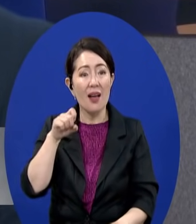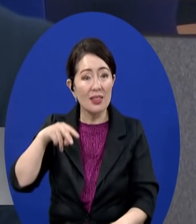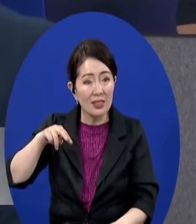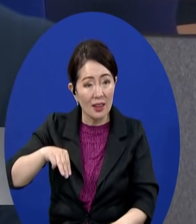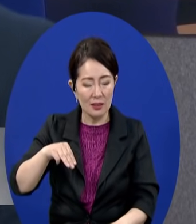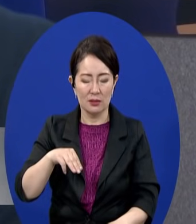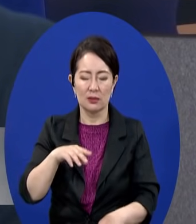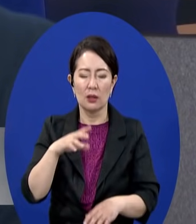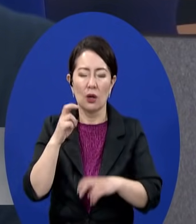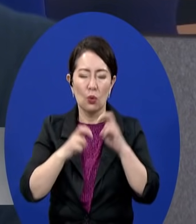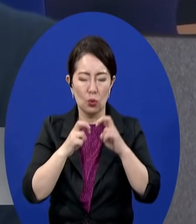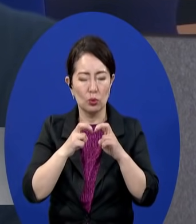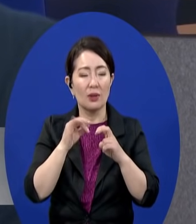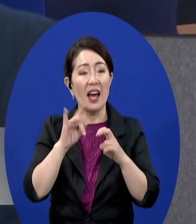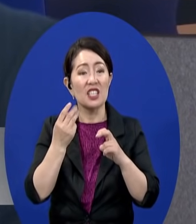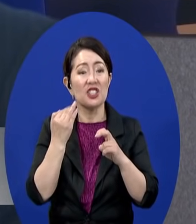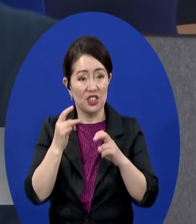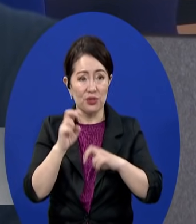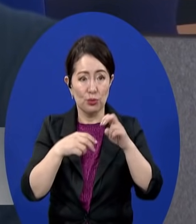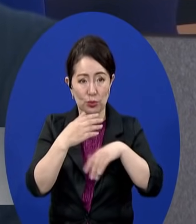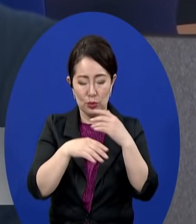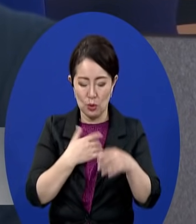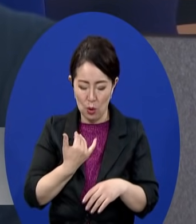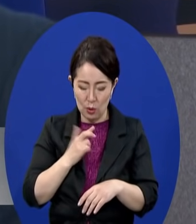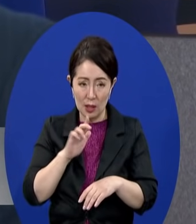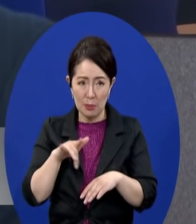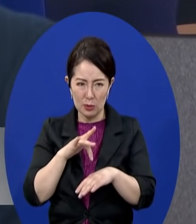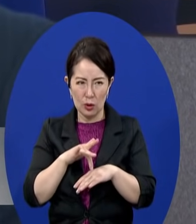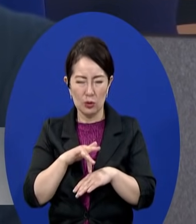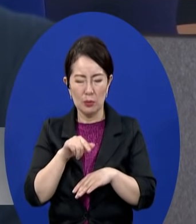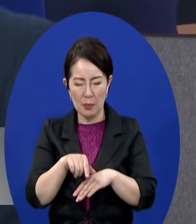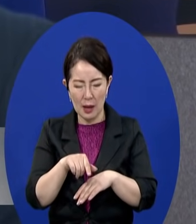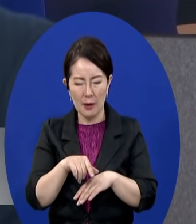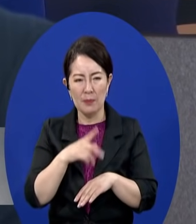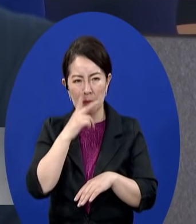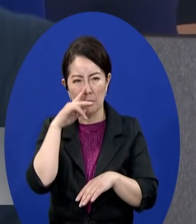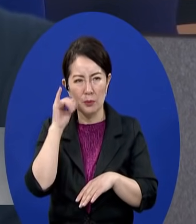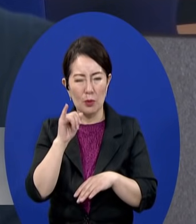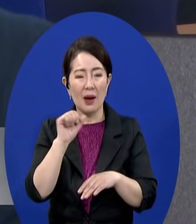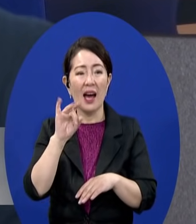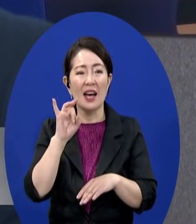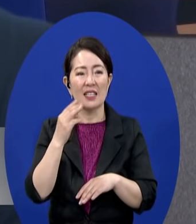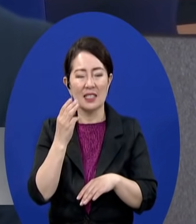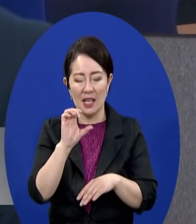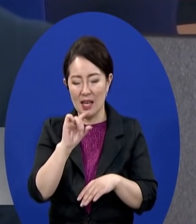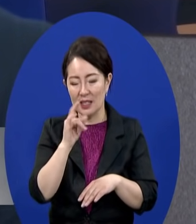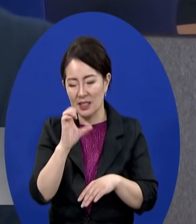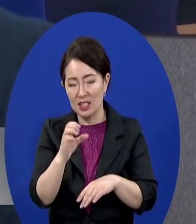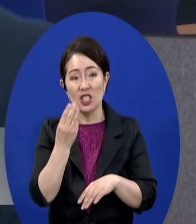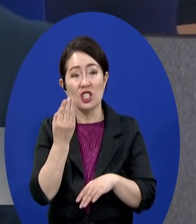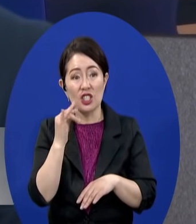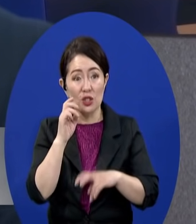гэдэг төлөвсөн. За хотод байгаа одоо хотод нөө сөрөг нөлөө үзүүлж байгаа өнөр тамтай байна гэдэг ашиглалтын үйлдвэрдэж шүү дээ. За тэд нар маань ингээ яг